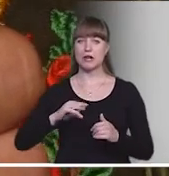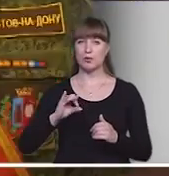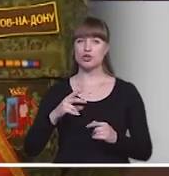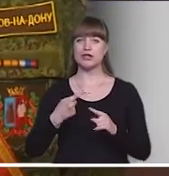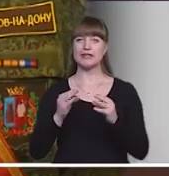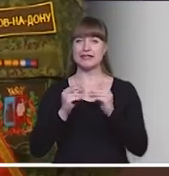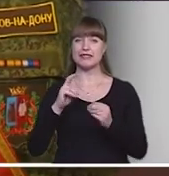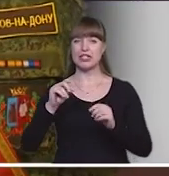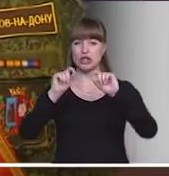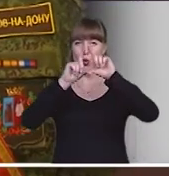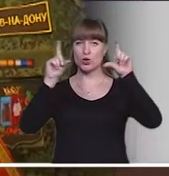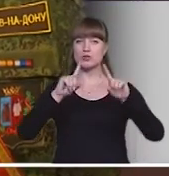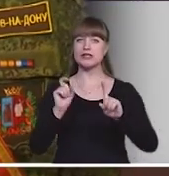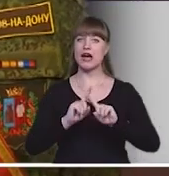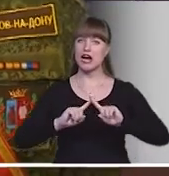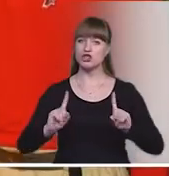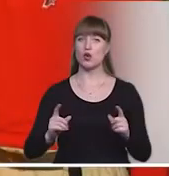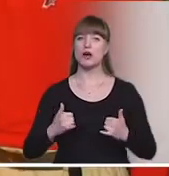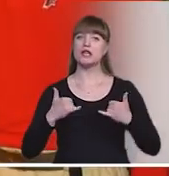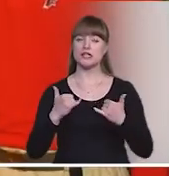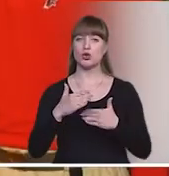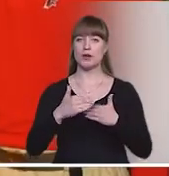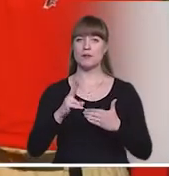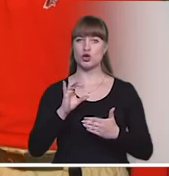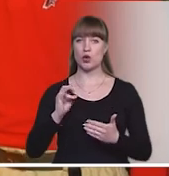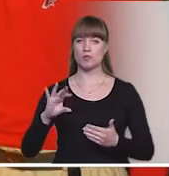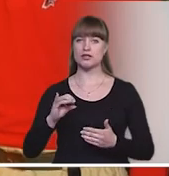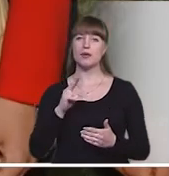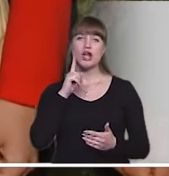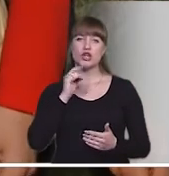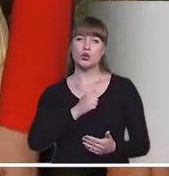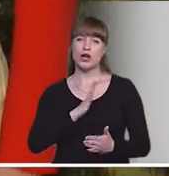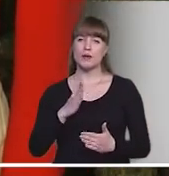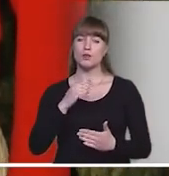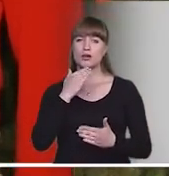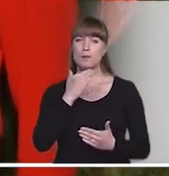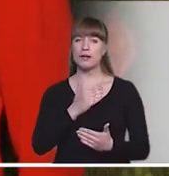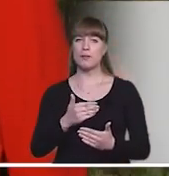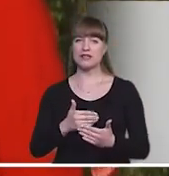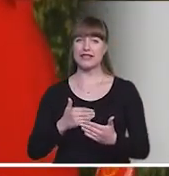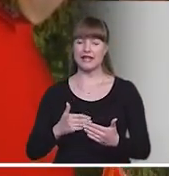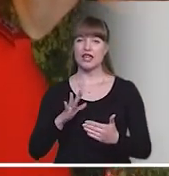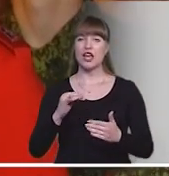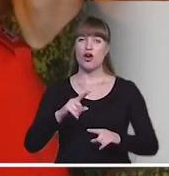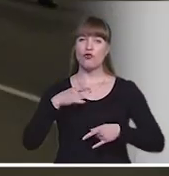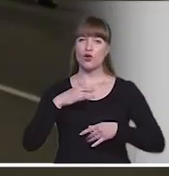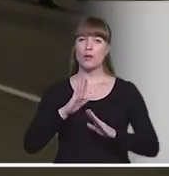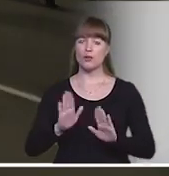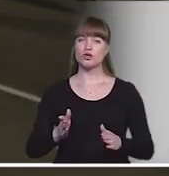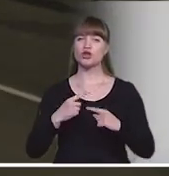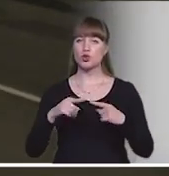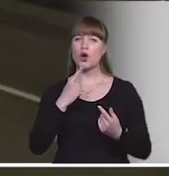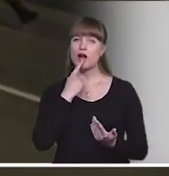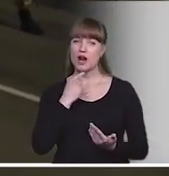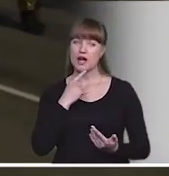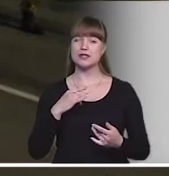10 лет корпуса за особые заслуги перед корпусом. Юнармия пойдет предпоследней, форма будет другой, красной, парадной. А в